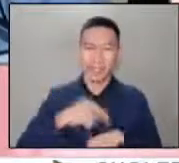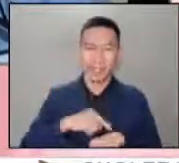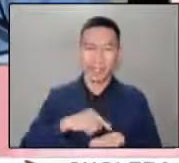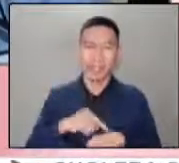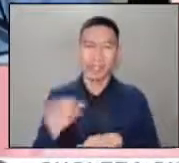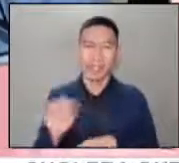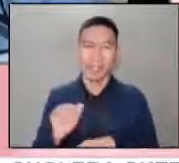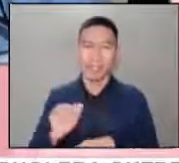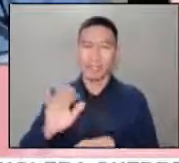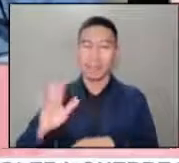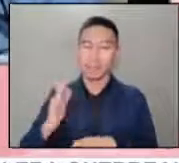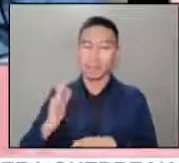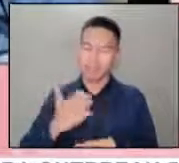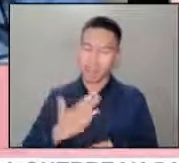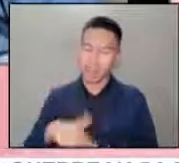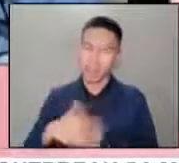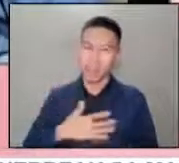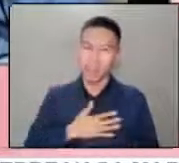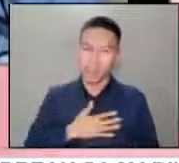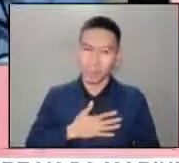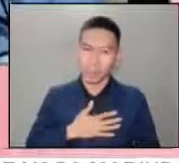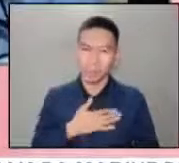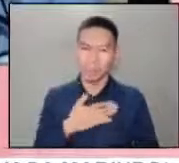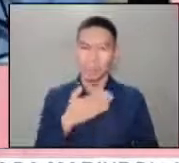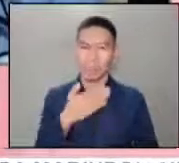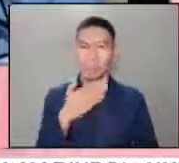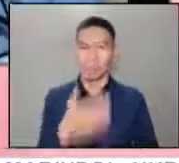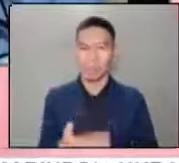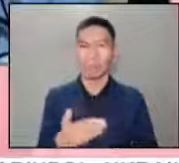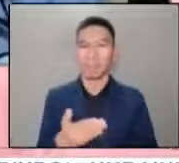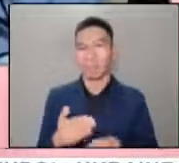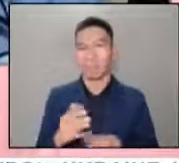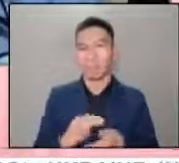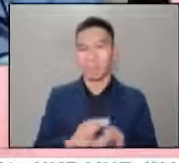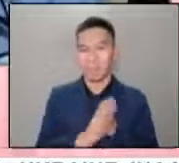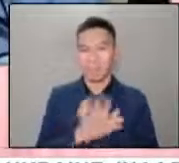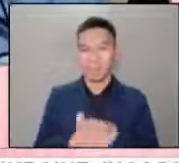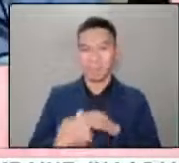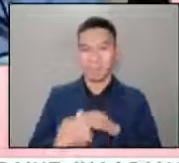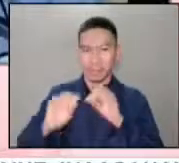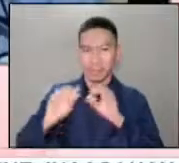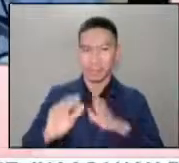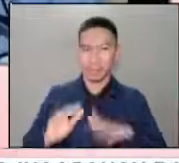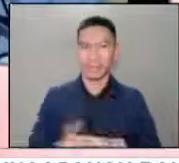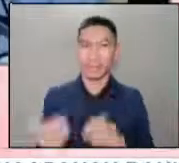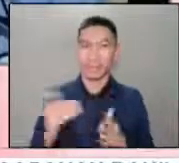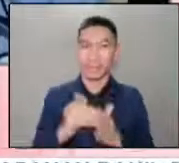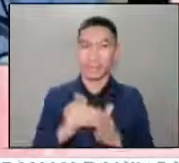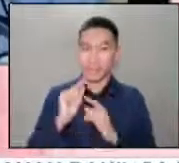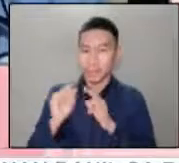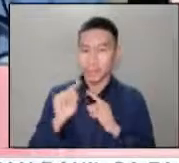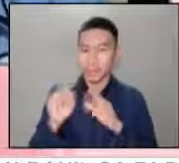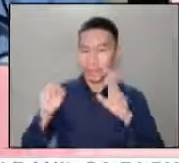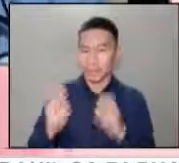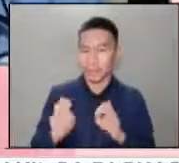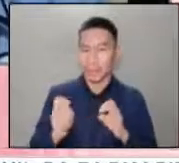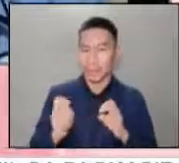inyong dedikasyon sa pagiging isang guro. Muli nakapanayam po natin ang tinaguriang mountain teacher ng Misamis